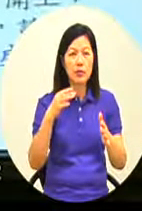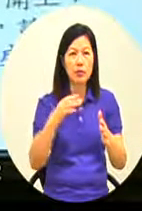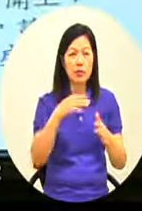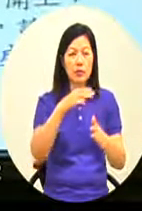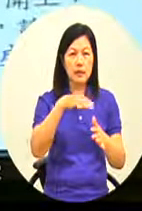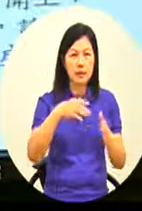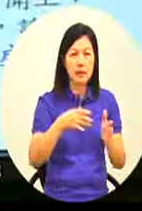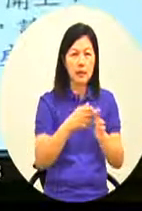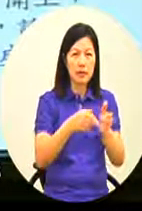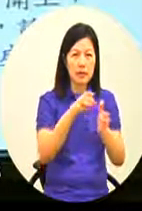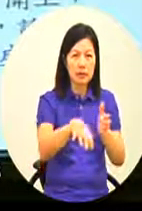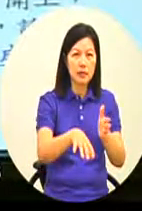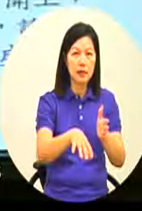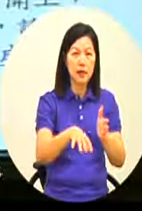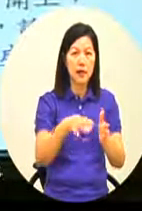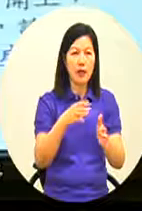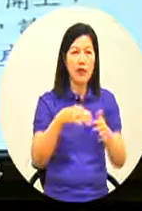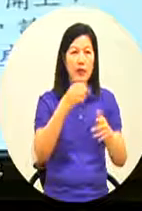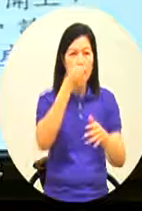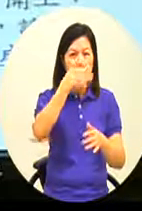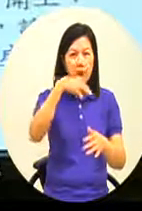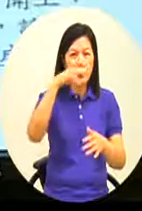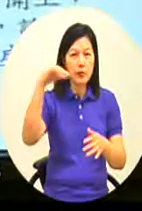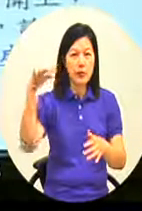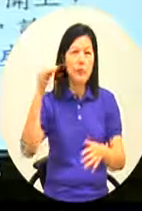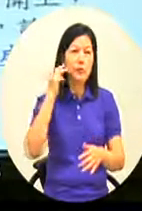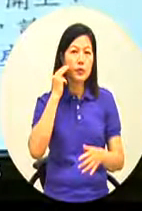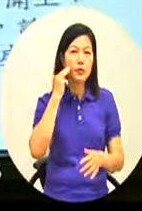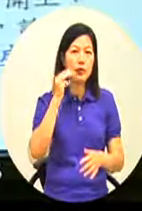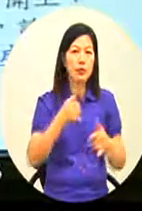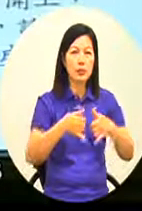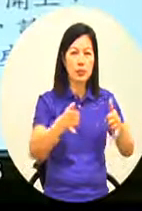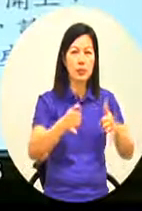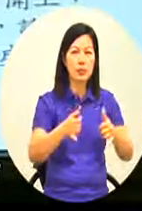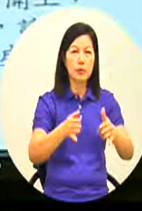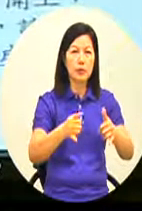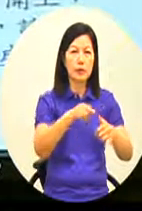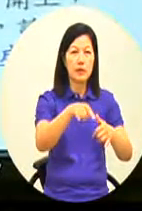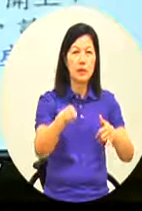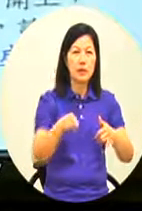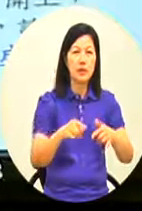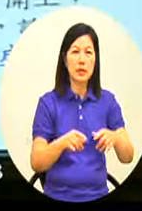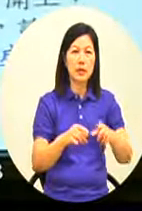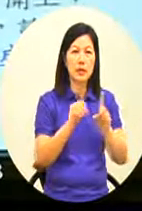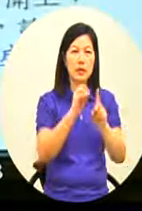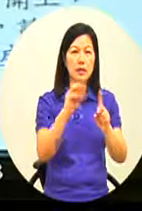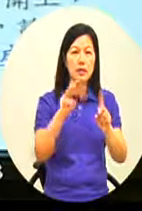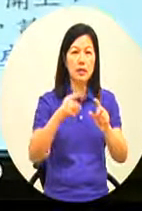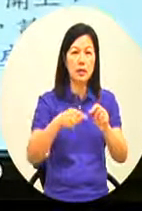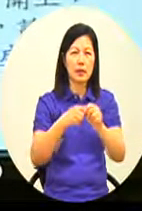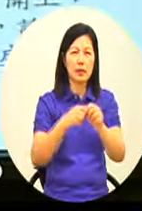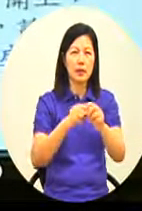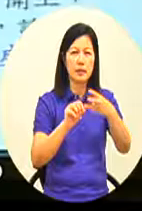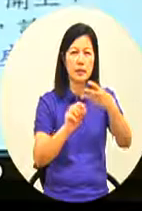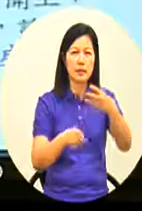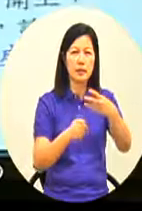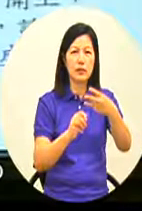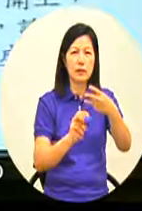于103年3月31日开工，实际进度为49.38嘛，落后2.99嘛，请说明落后的原因嘛，是否能取